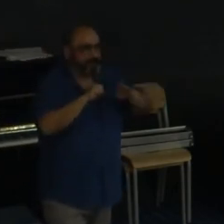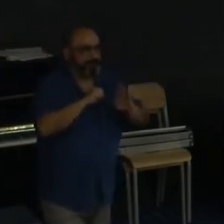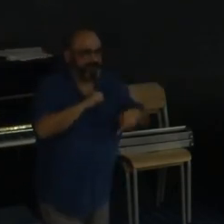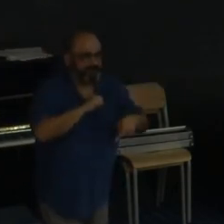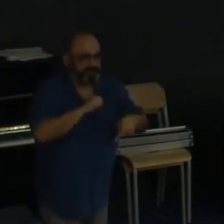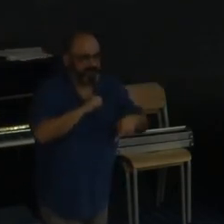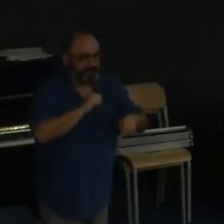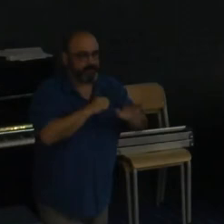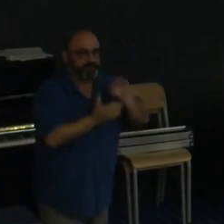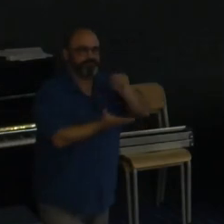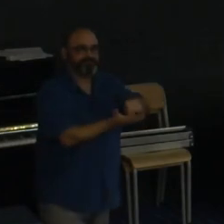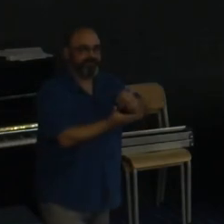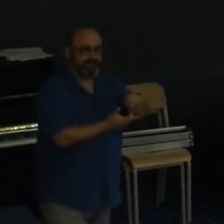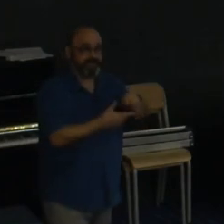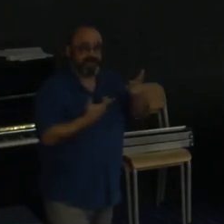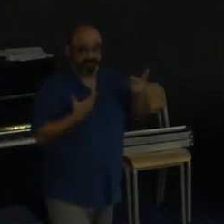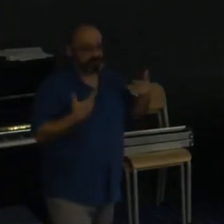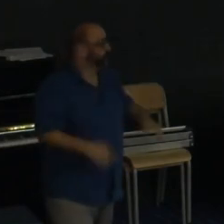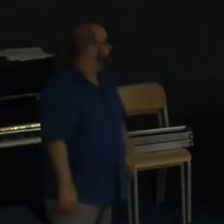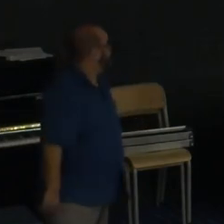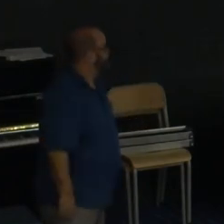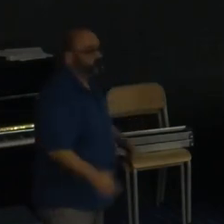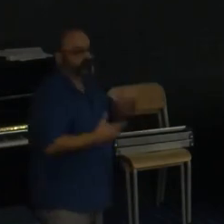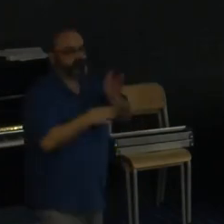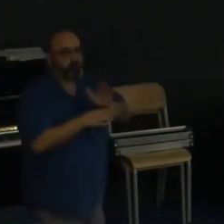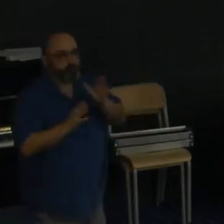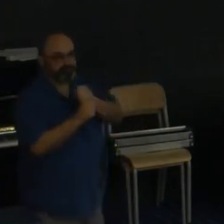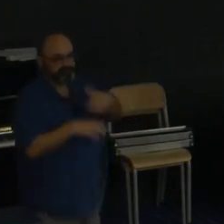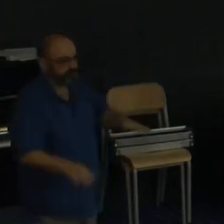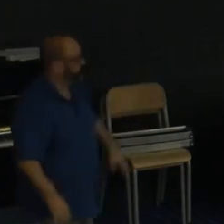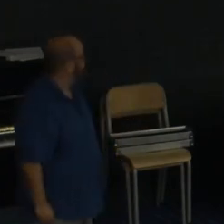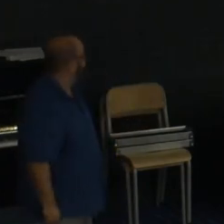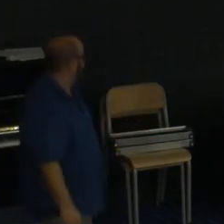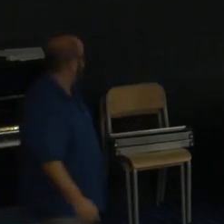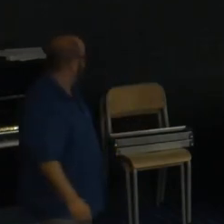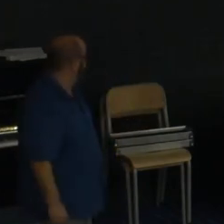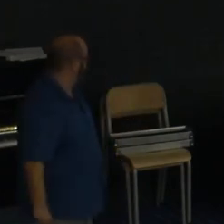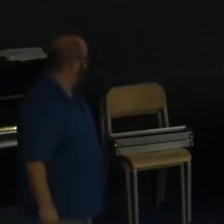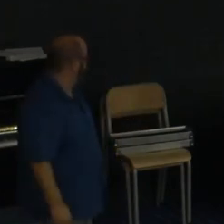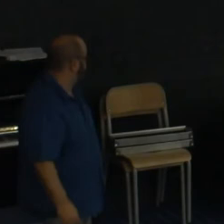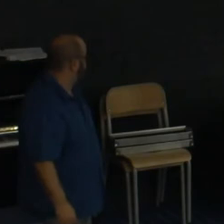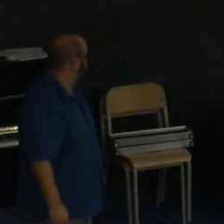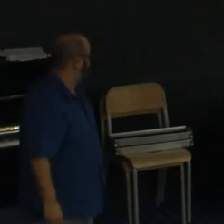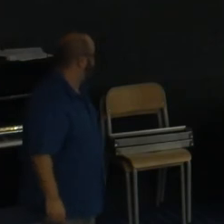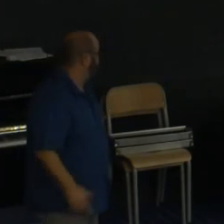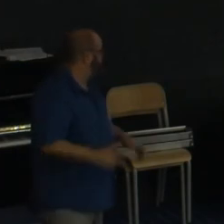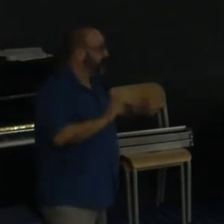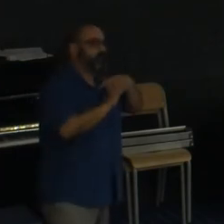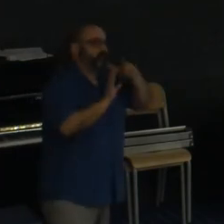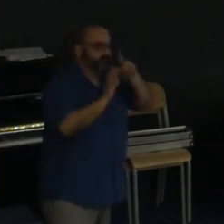spécifié. Bon, j'arrête ma petite démo. Voilà. Alors, par contre, je me suis